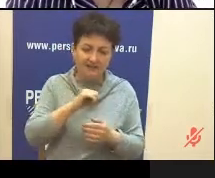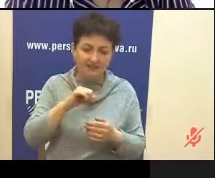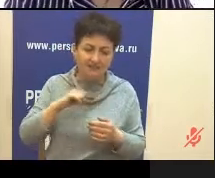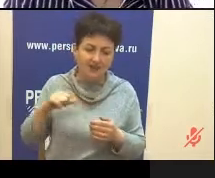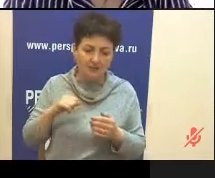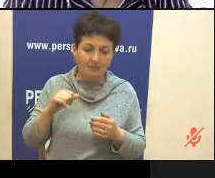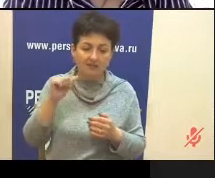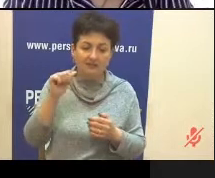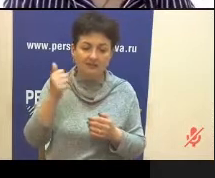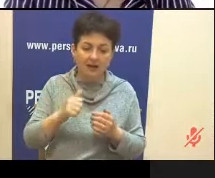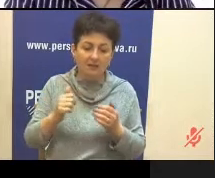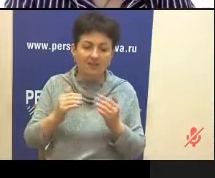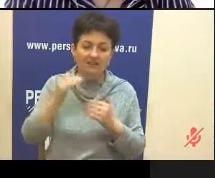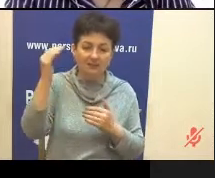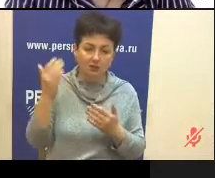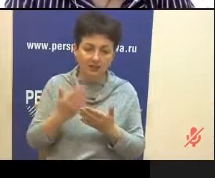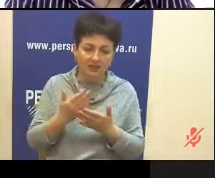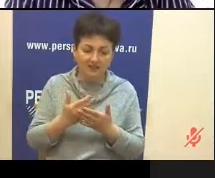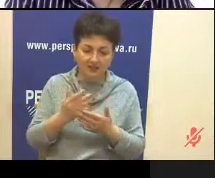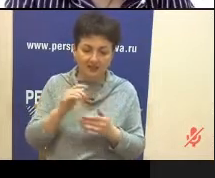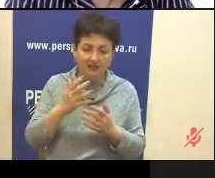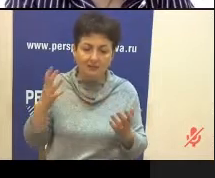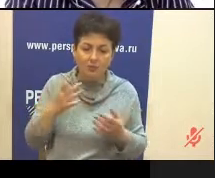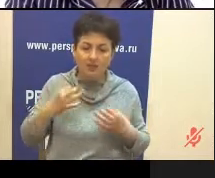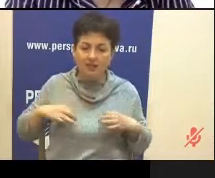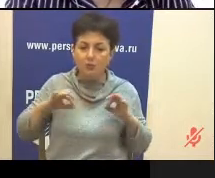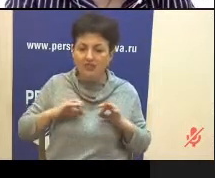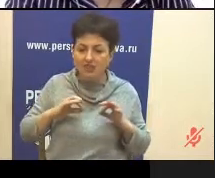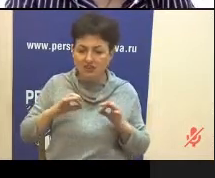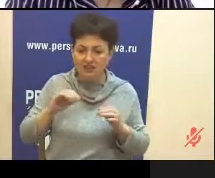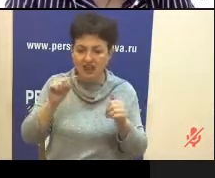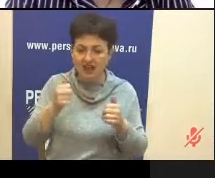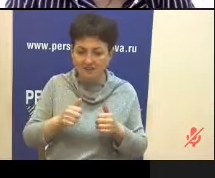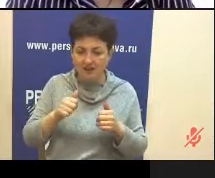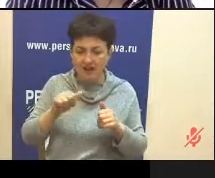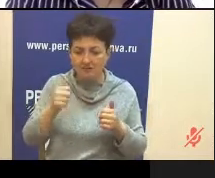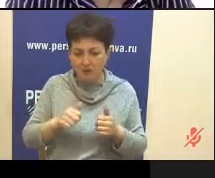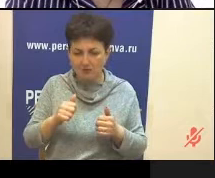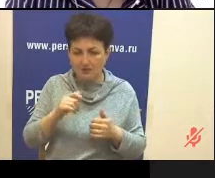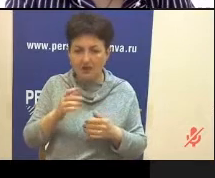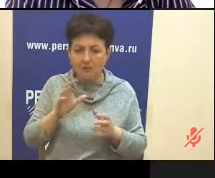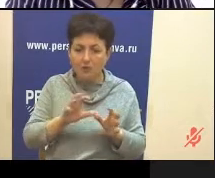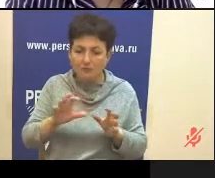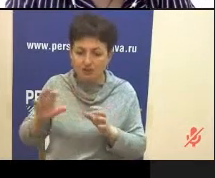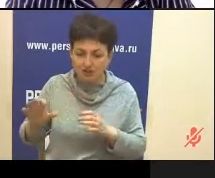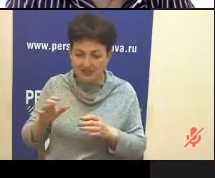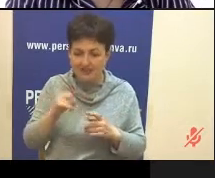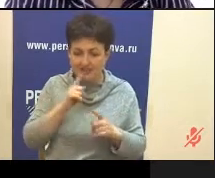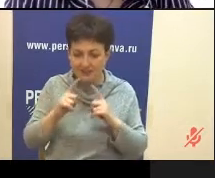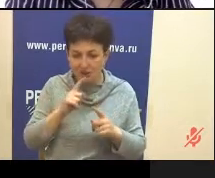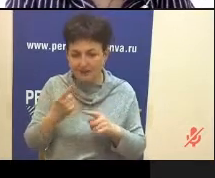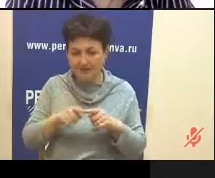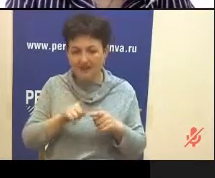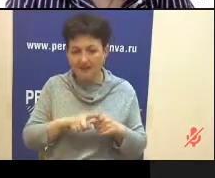самый такой высокий, наверное, наиболее юридически оформленный пласт поддержки. Это попечительский совет,